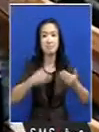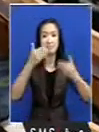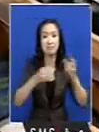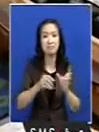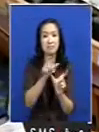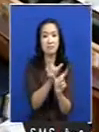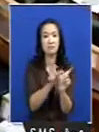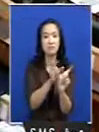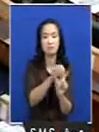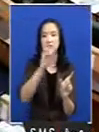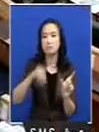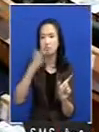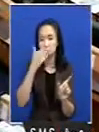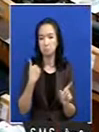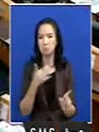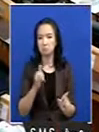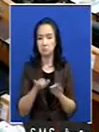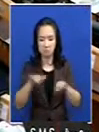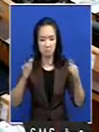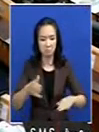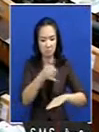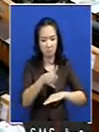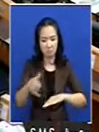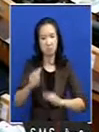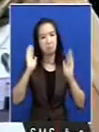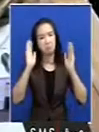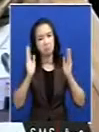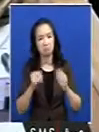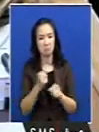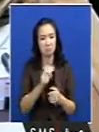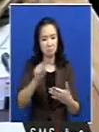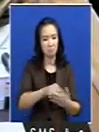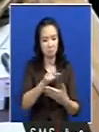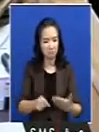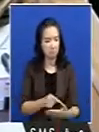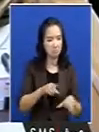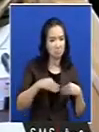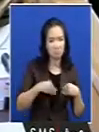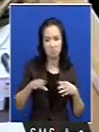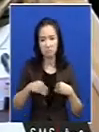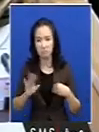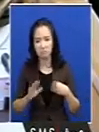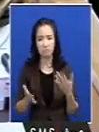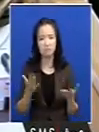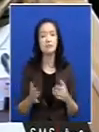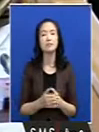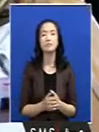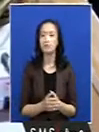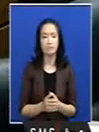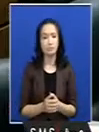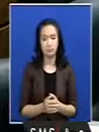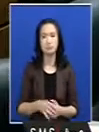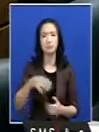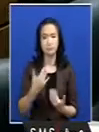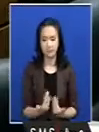ทีหรือกระบวนการที่เกี่ยวข้องกับการรณรงค์ให้ออกเสียงไปทางใดทางหนึ่งเหลือแต่เพียงให้หน่วยงานของรัฐ